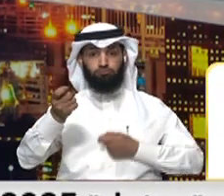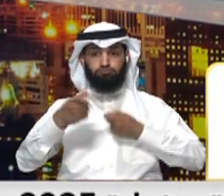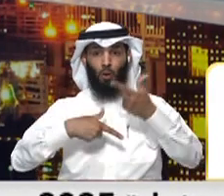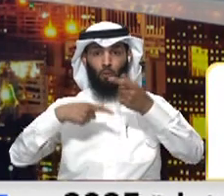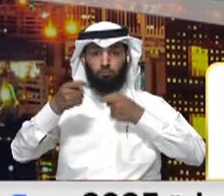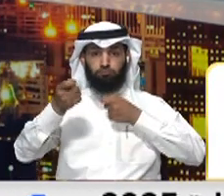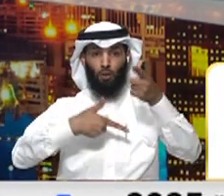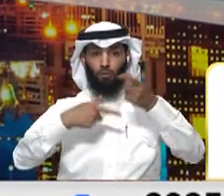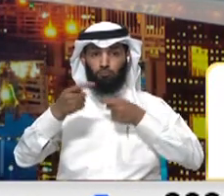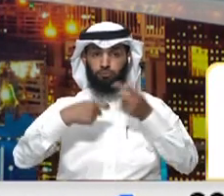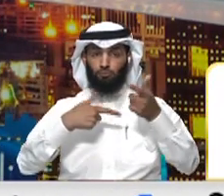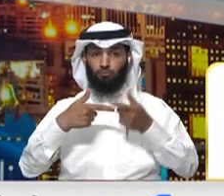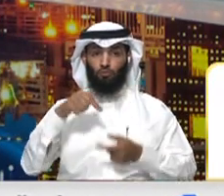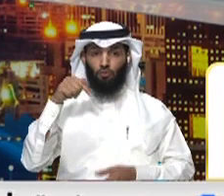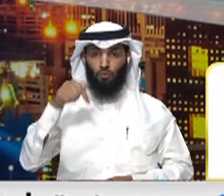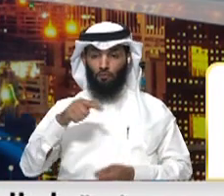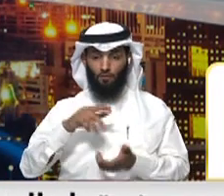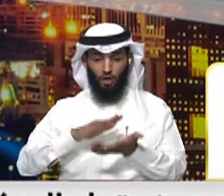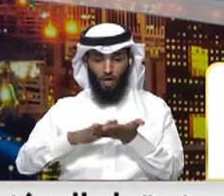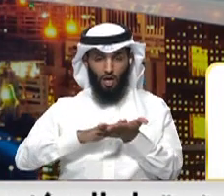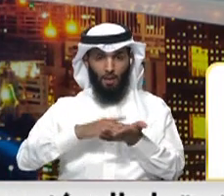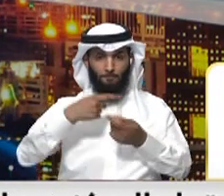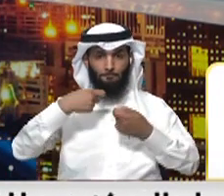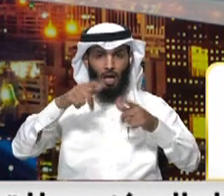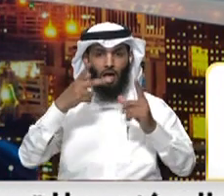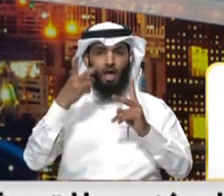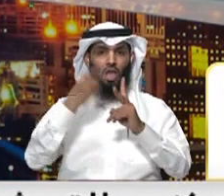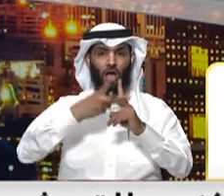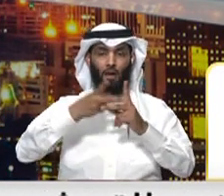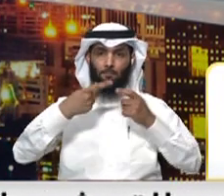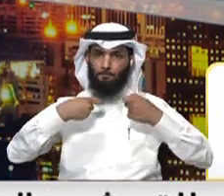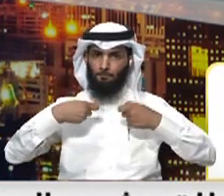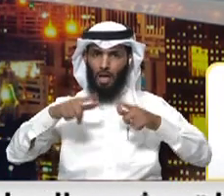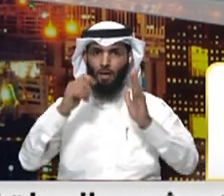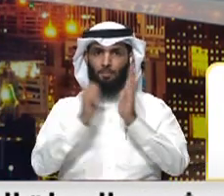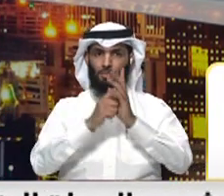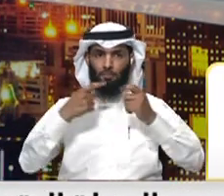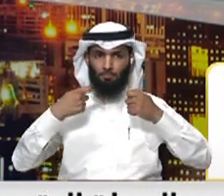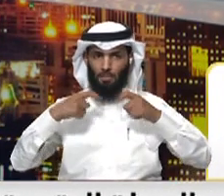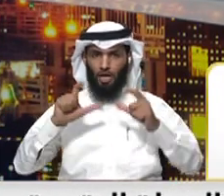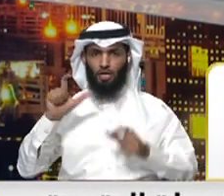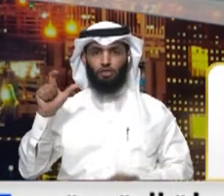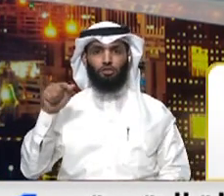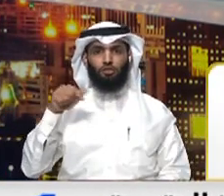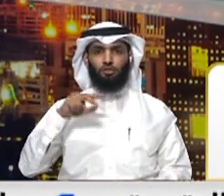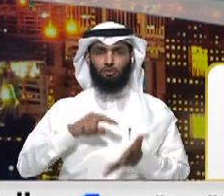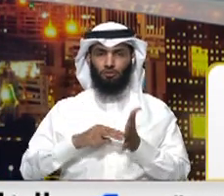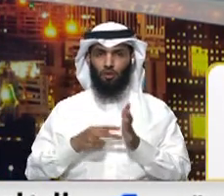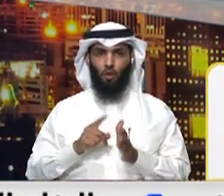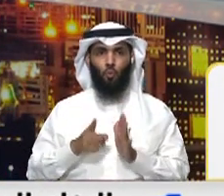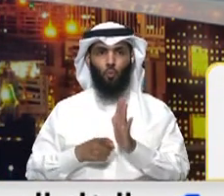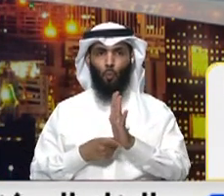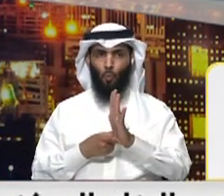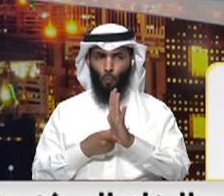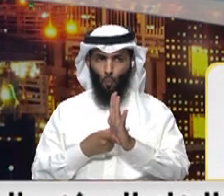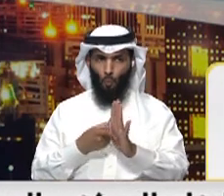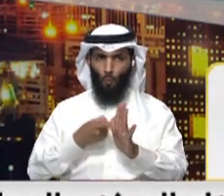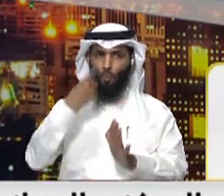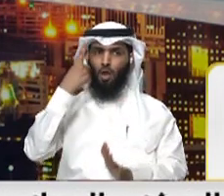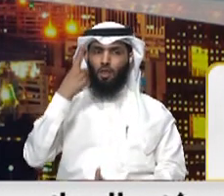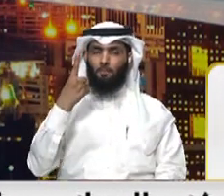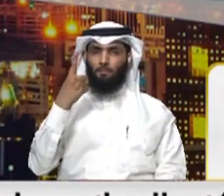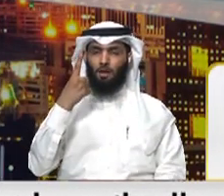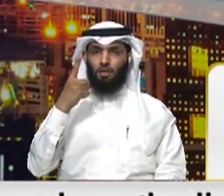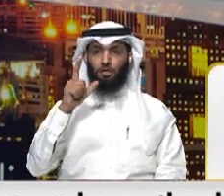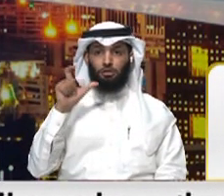والقيمه الاجماليه المتداوله عن تداولات شهر ابريل من العام الحالي وتصدر لاول مره منذ اعوام العقار